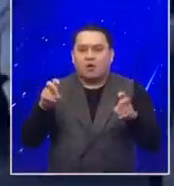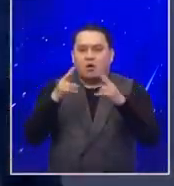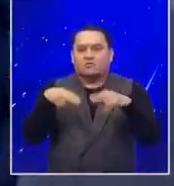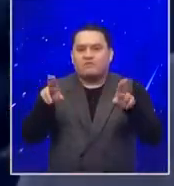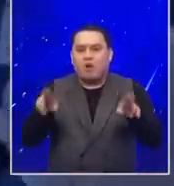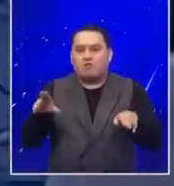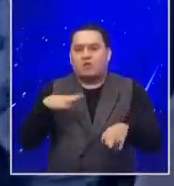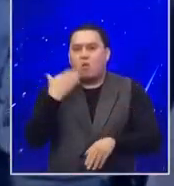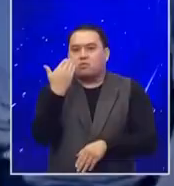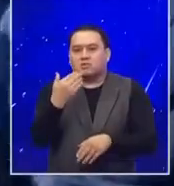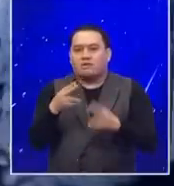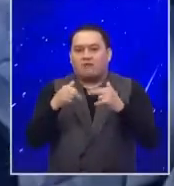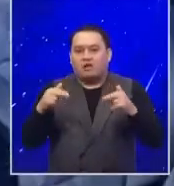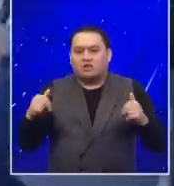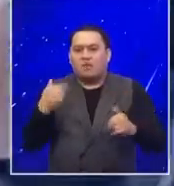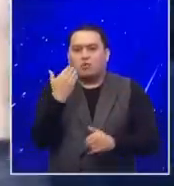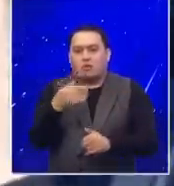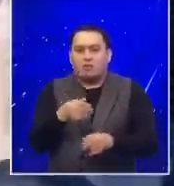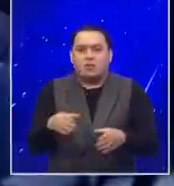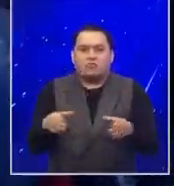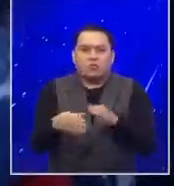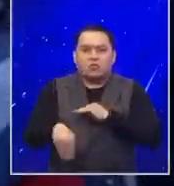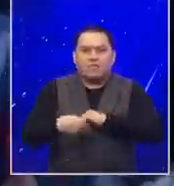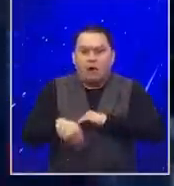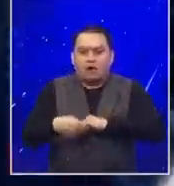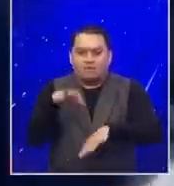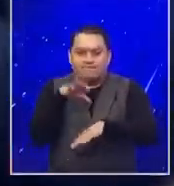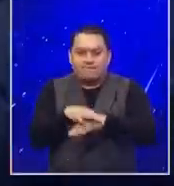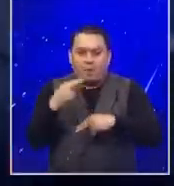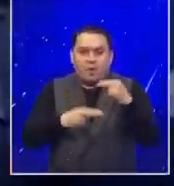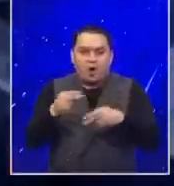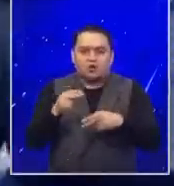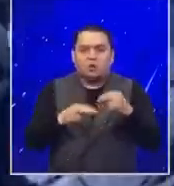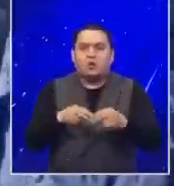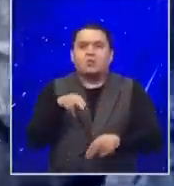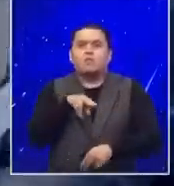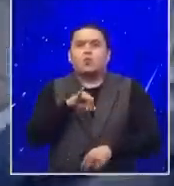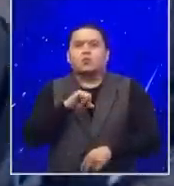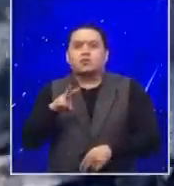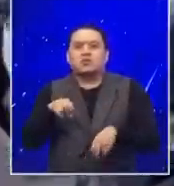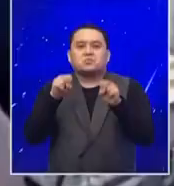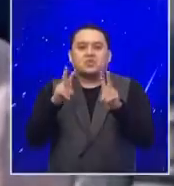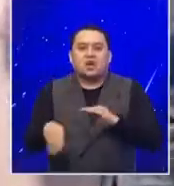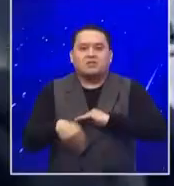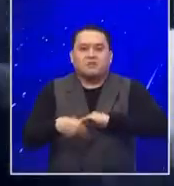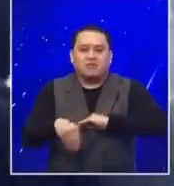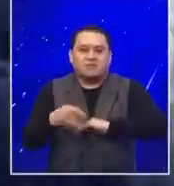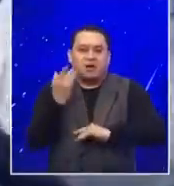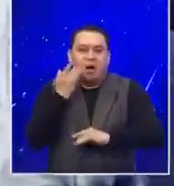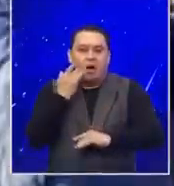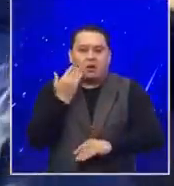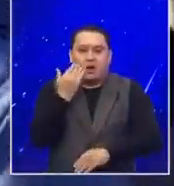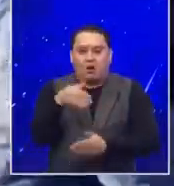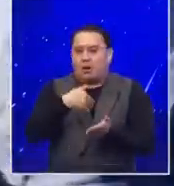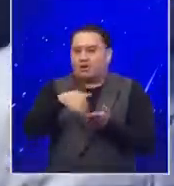который, как сказано в расследовании фонда борьбы с коррупцией, был построен для владельцев. Владимира Путина за взятки. В Кремле